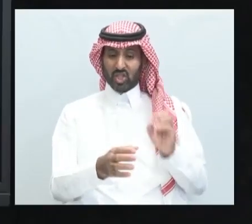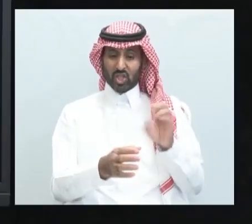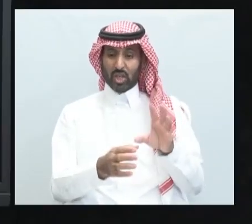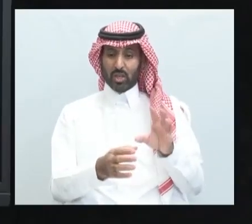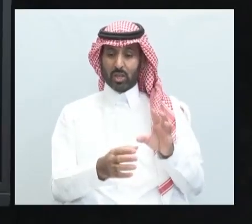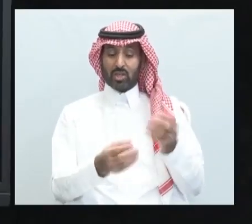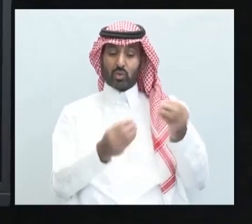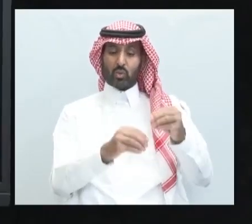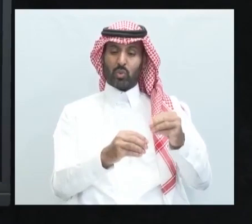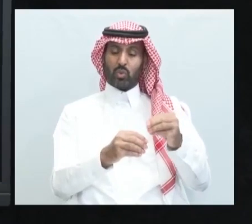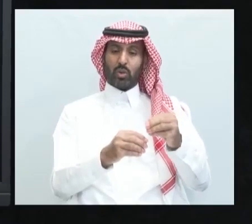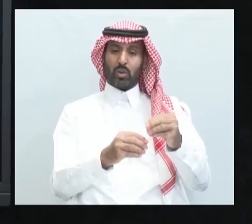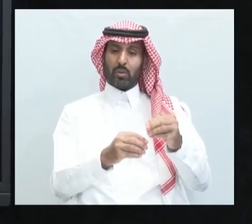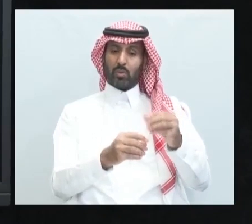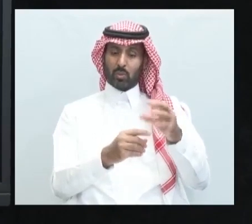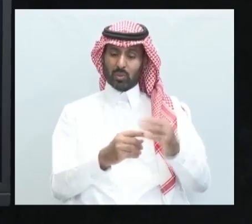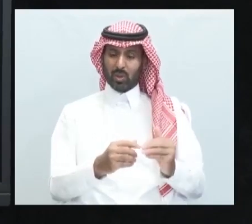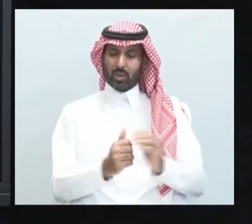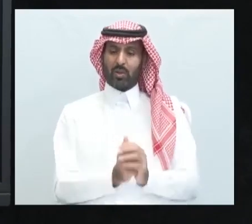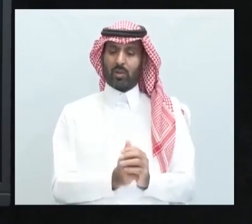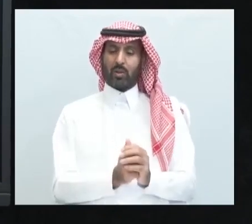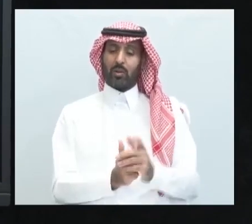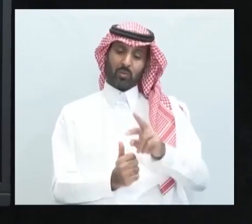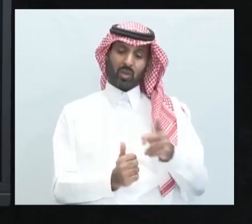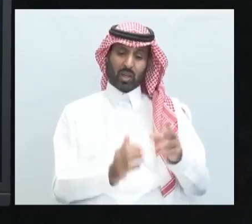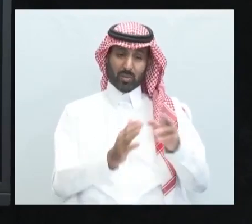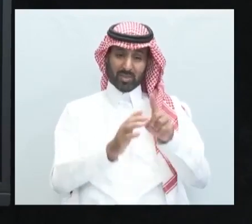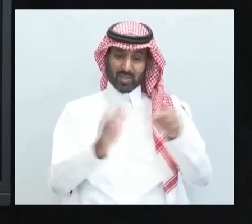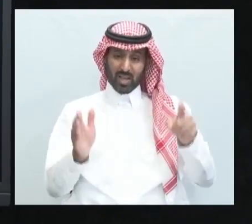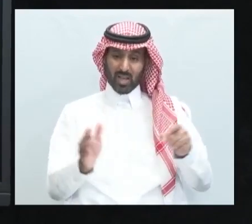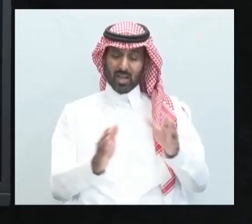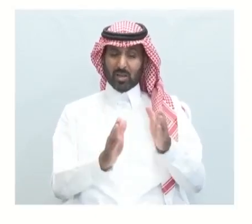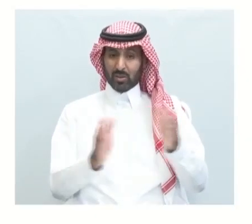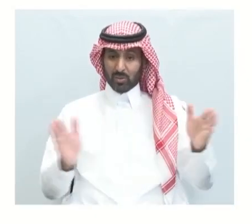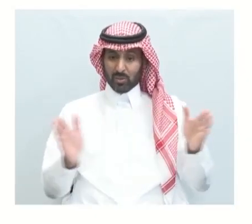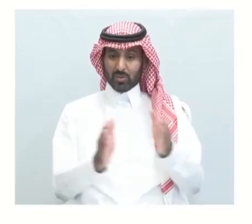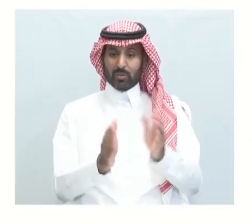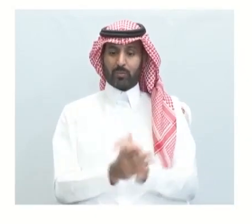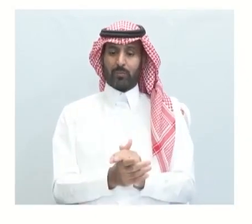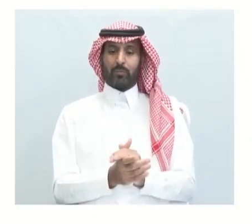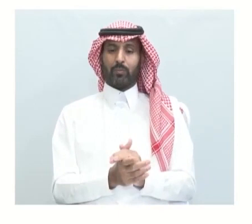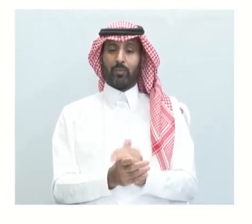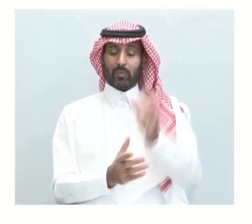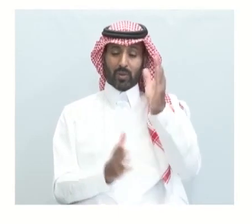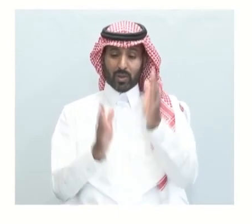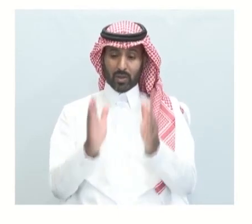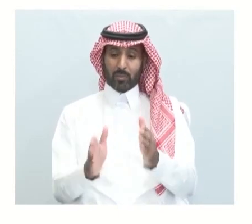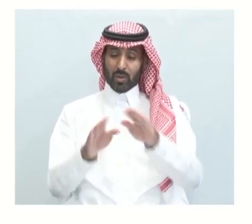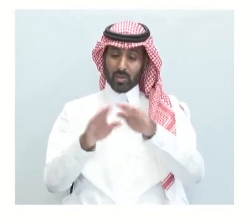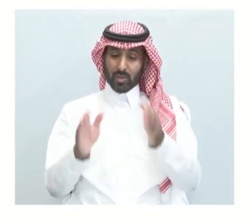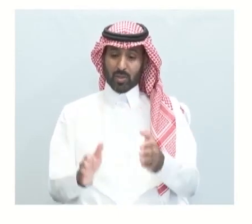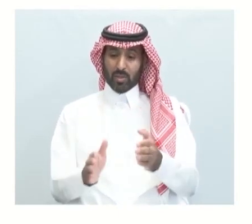لان المساحه متحركه في المتغيره فيمكن تغيير حجم الذاكره اما في هياكل البيانات